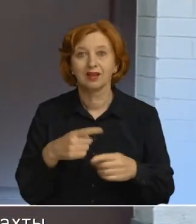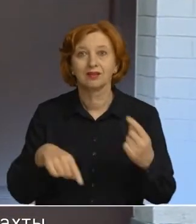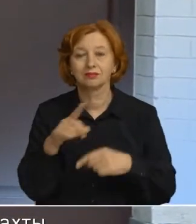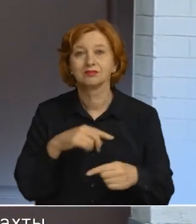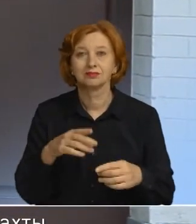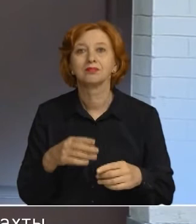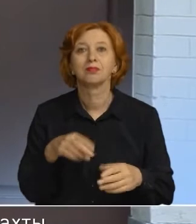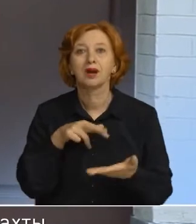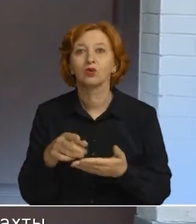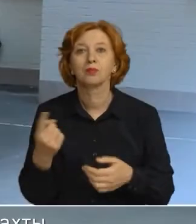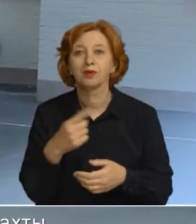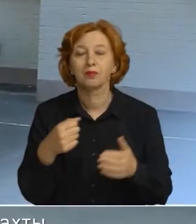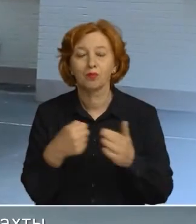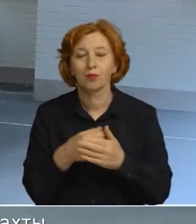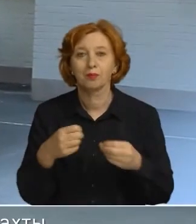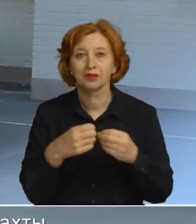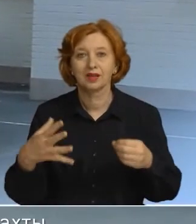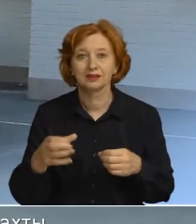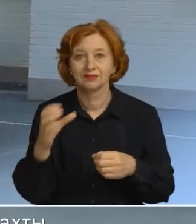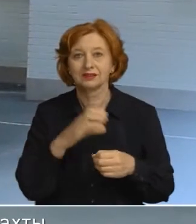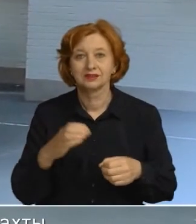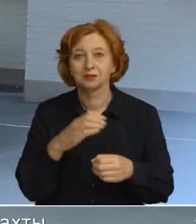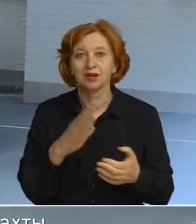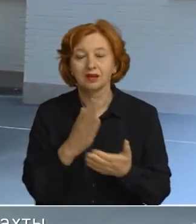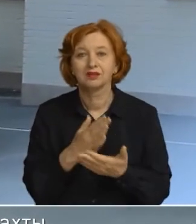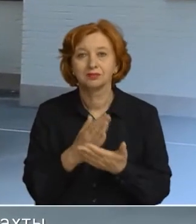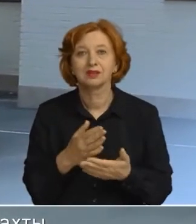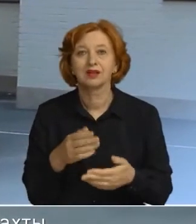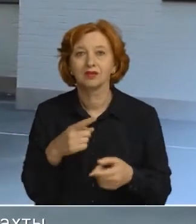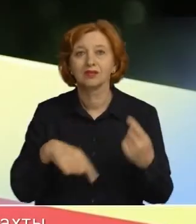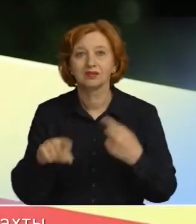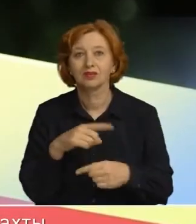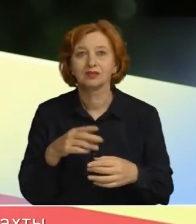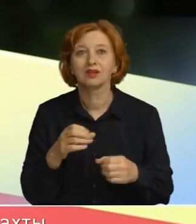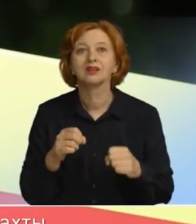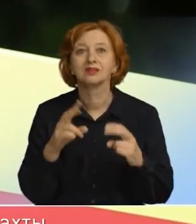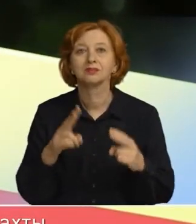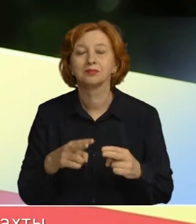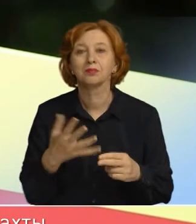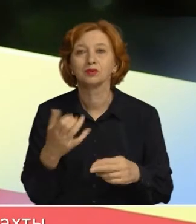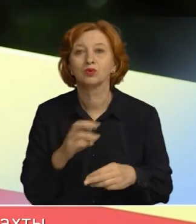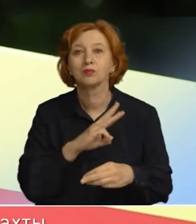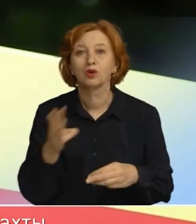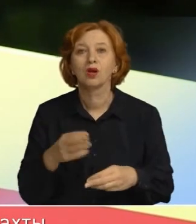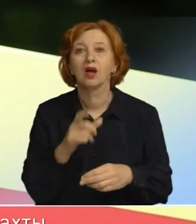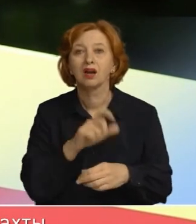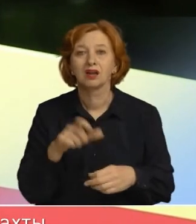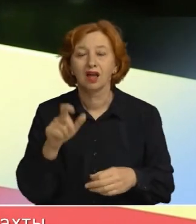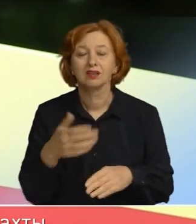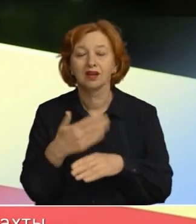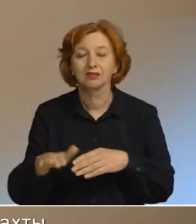голосования, которое пройдет с 1 по 15 сентября. Для их реализации планируют освоить 500 миллионов рублей. Это сумма гранта,